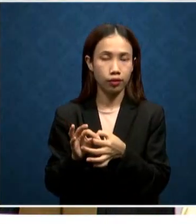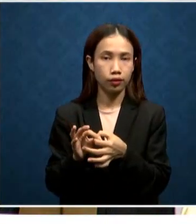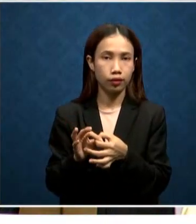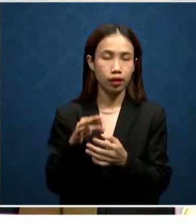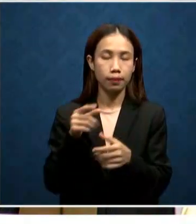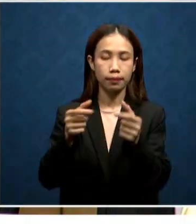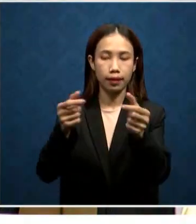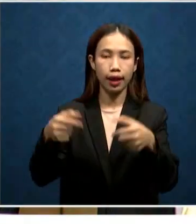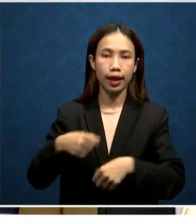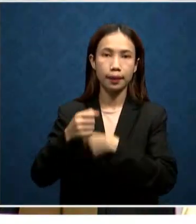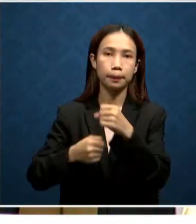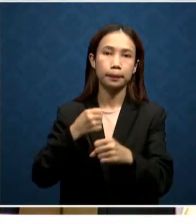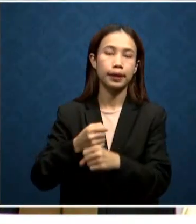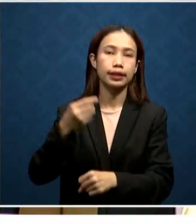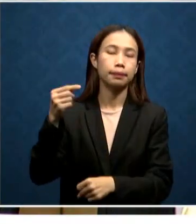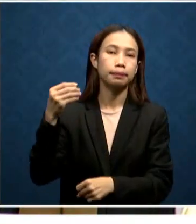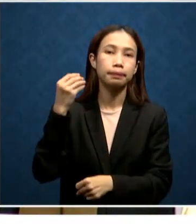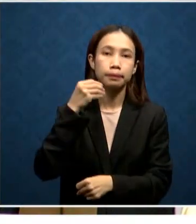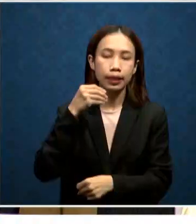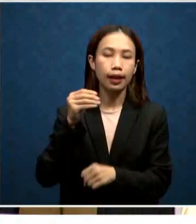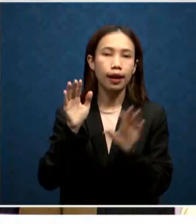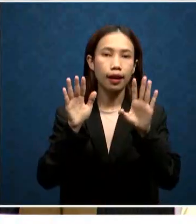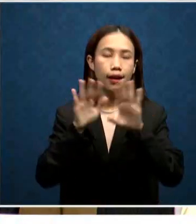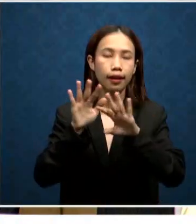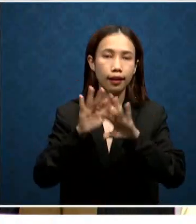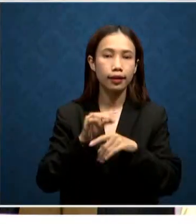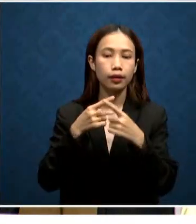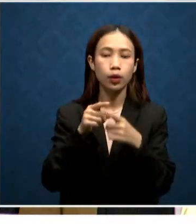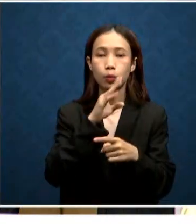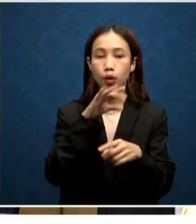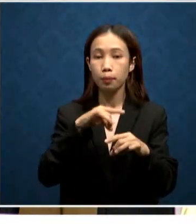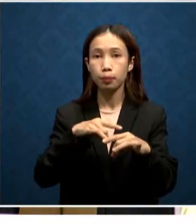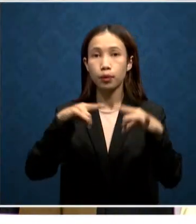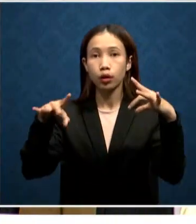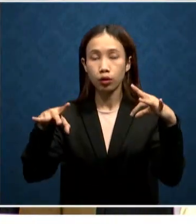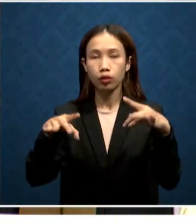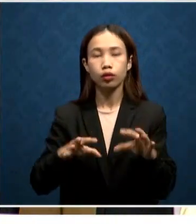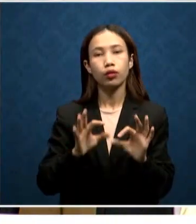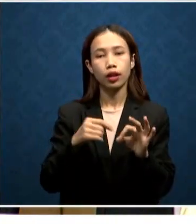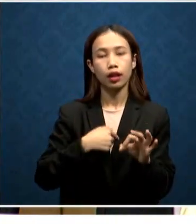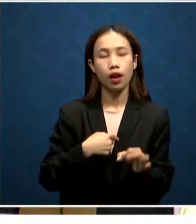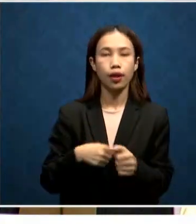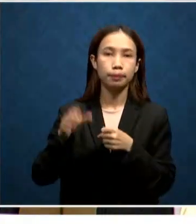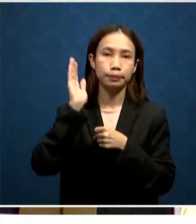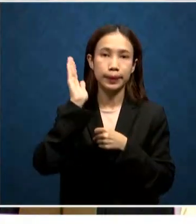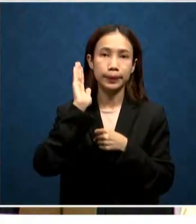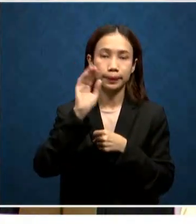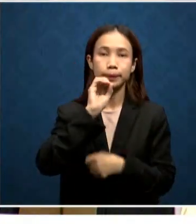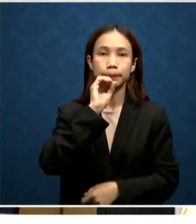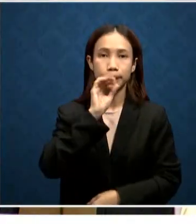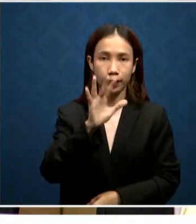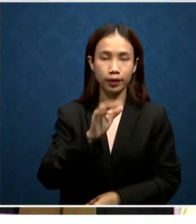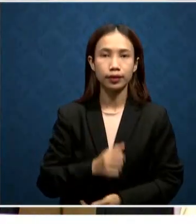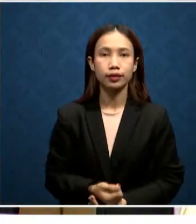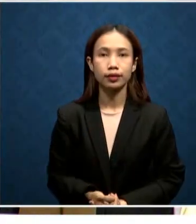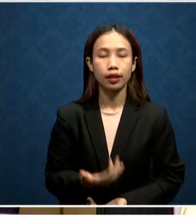ประจำปีของเราเหมือนกันนะฮะแต่ถ้ามีอะไรที่ไม่ตรงกันเราก็จะมีการเอ่อมีแถลงการณ์แล้วก็ในส่วน